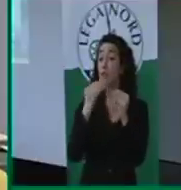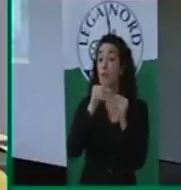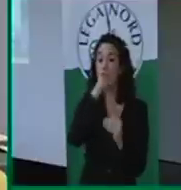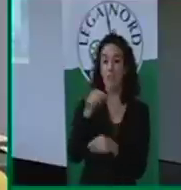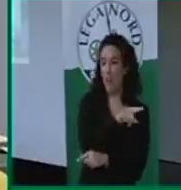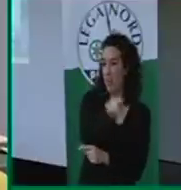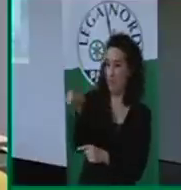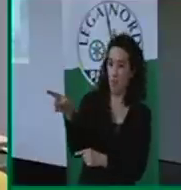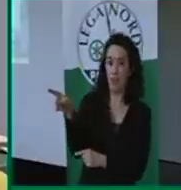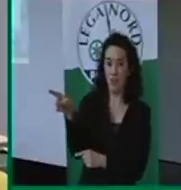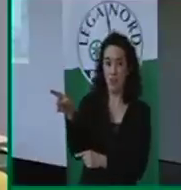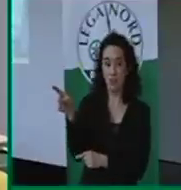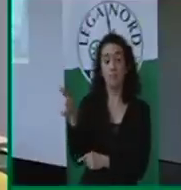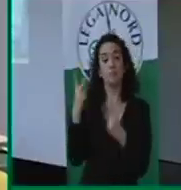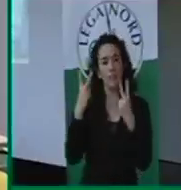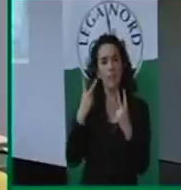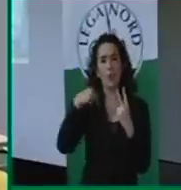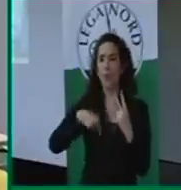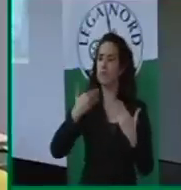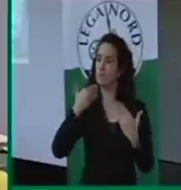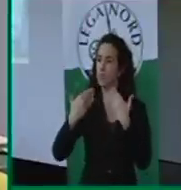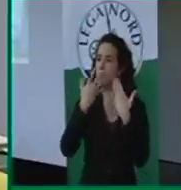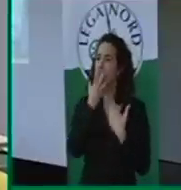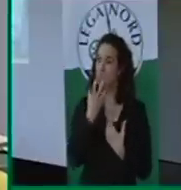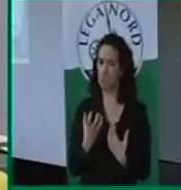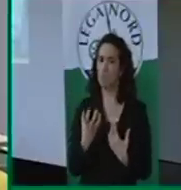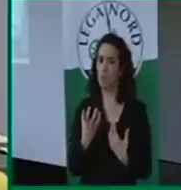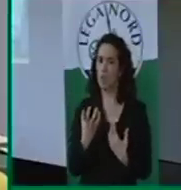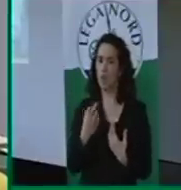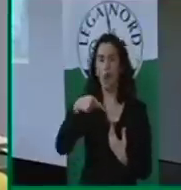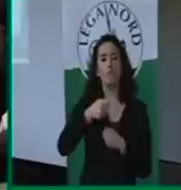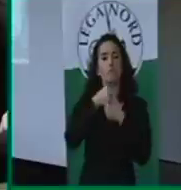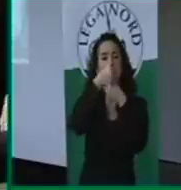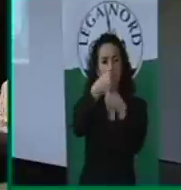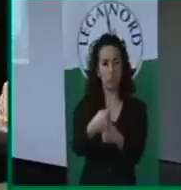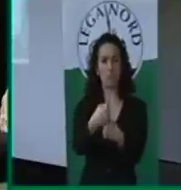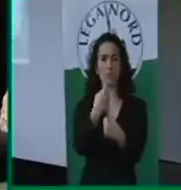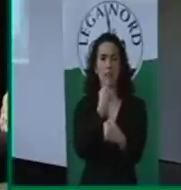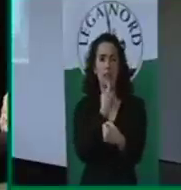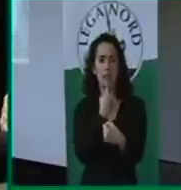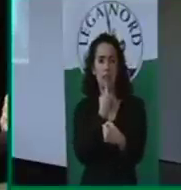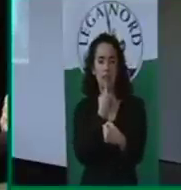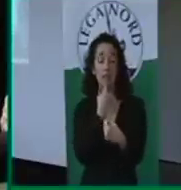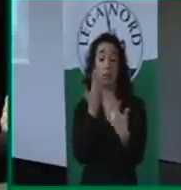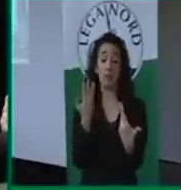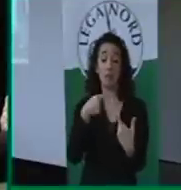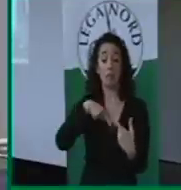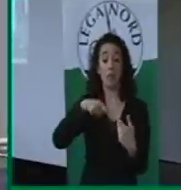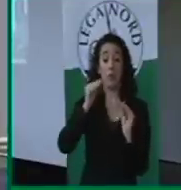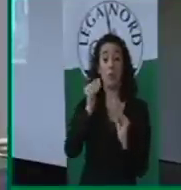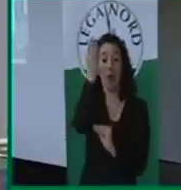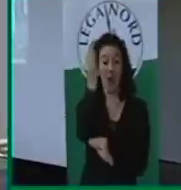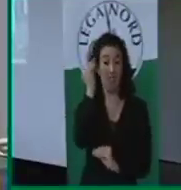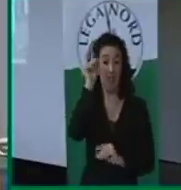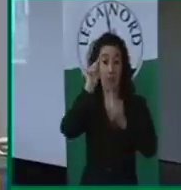ma come si fa nei convegni seri prima la parola la si dà chi oggi ci ospita oggi ci ospita Infatti l'ente